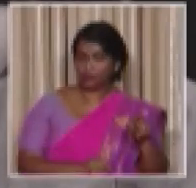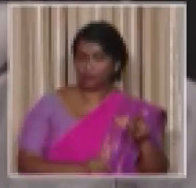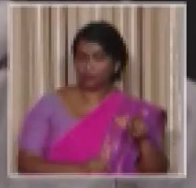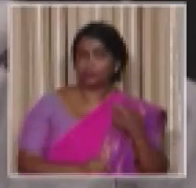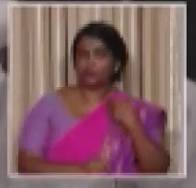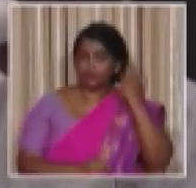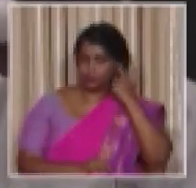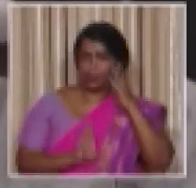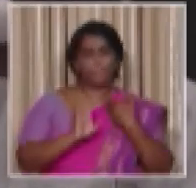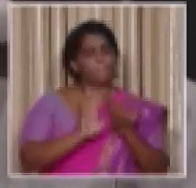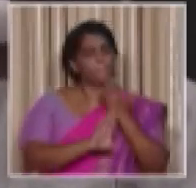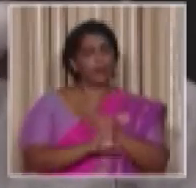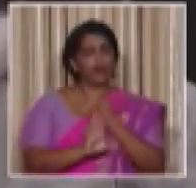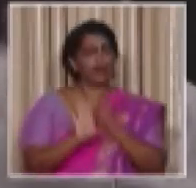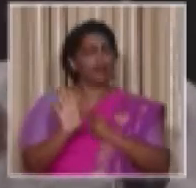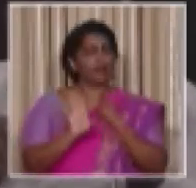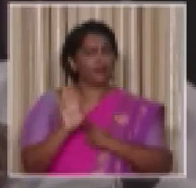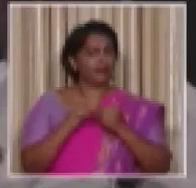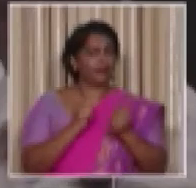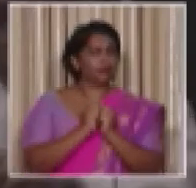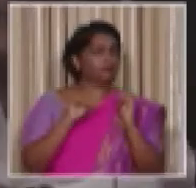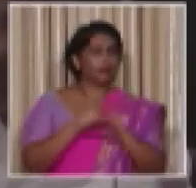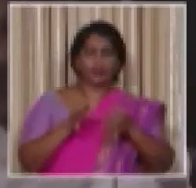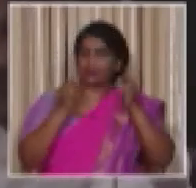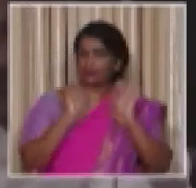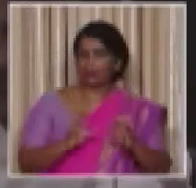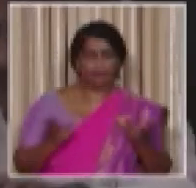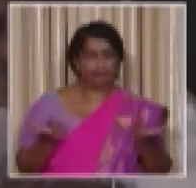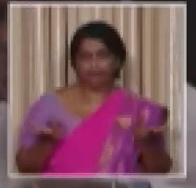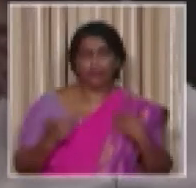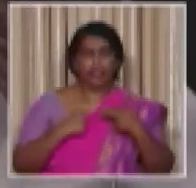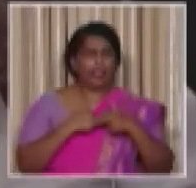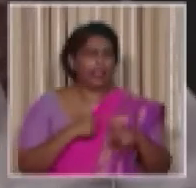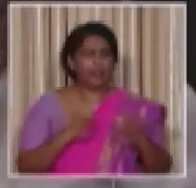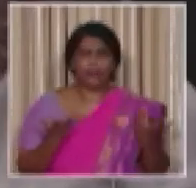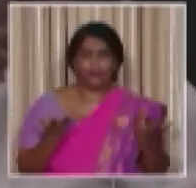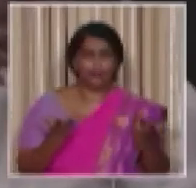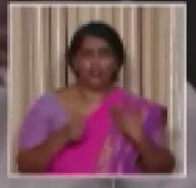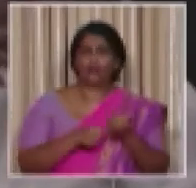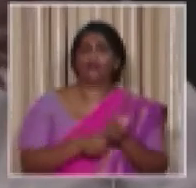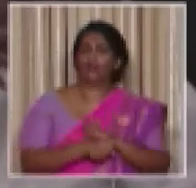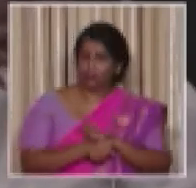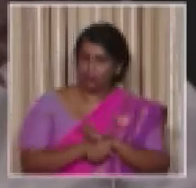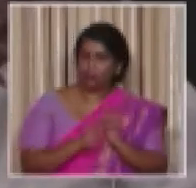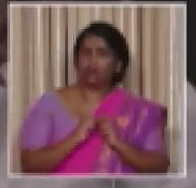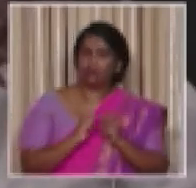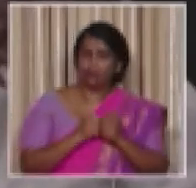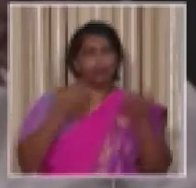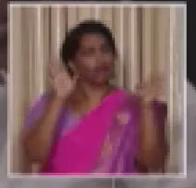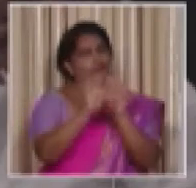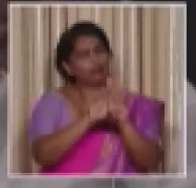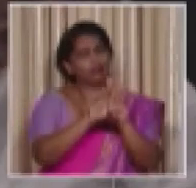අපි දන්නවා ඊට පෙර ආතුව වසර කීපෙදීම මේ බඳවා ගැනීම නිසියාකාරව සිදු වුණේ නැහැ. ඒකට හේතු වෙන්න පුළුවන් කොවිඩ් 19 පැවතීම මේවා අවසා